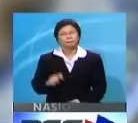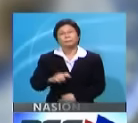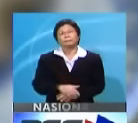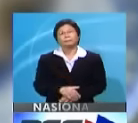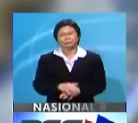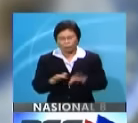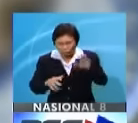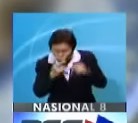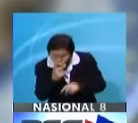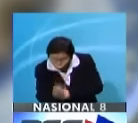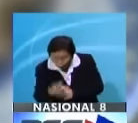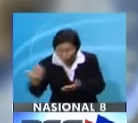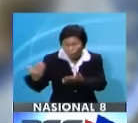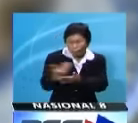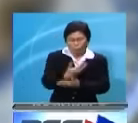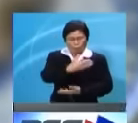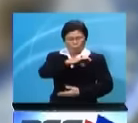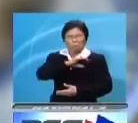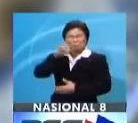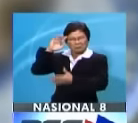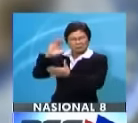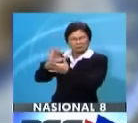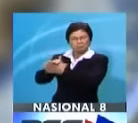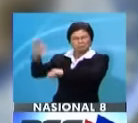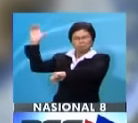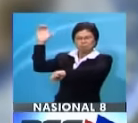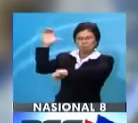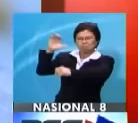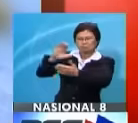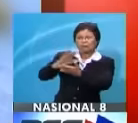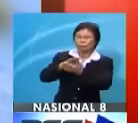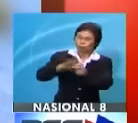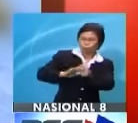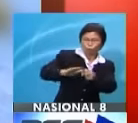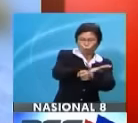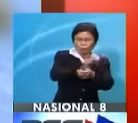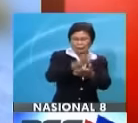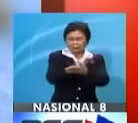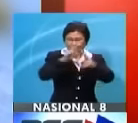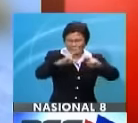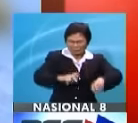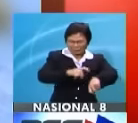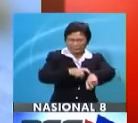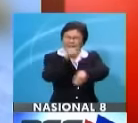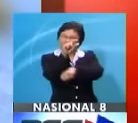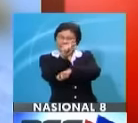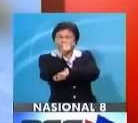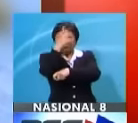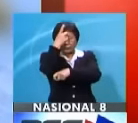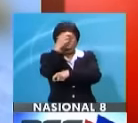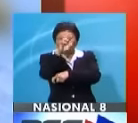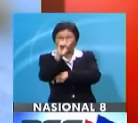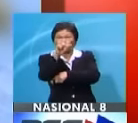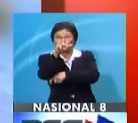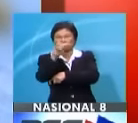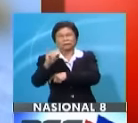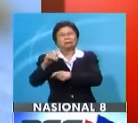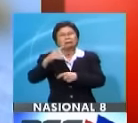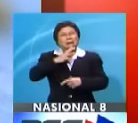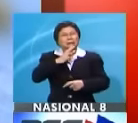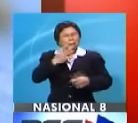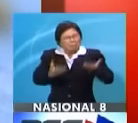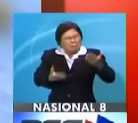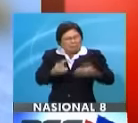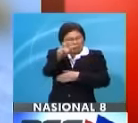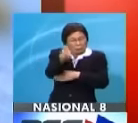Berikutan penemuan terbaru itu, pihak polis yakin akan melengkapkan kertas siasatan dalam masa terdekat. Dato' Rosli pada masa sama tidak menolak kemungkinan